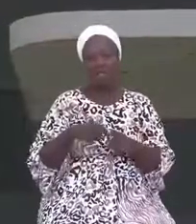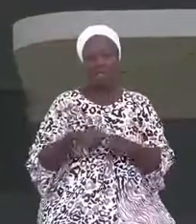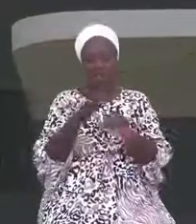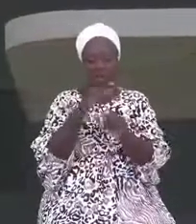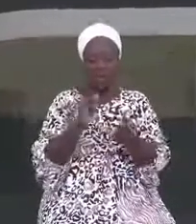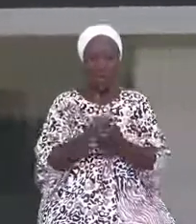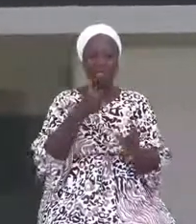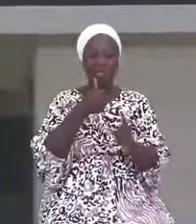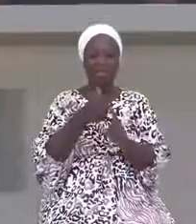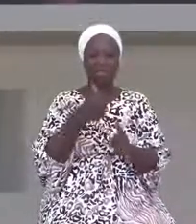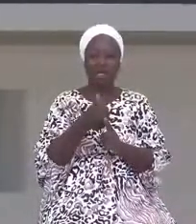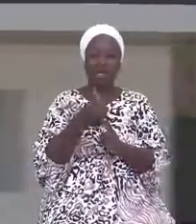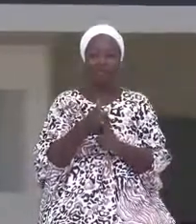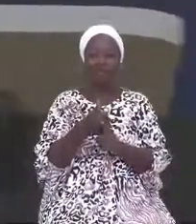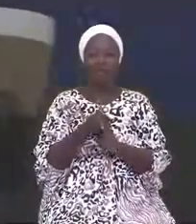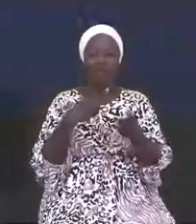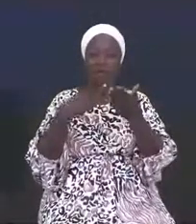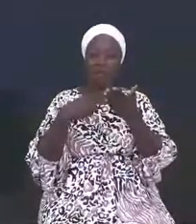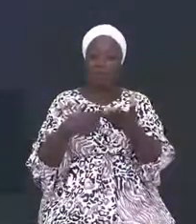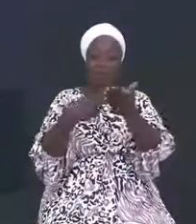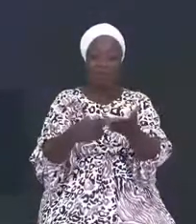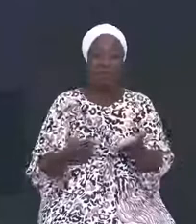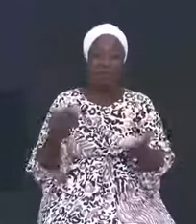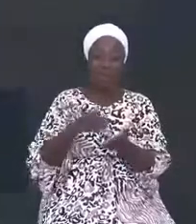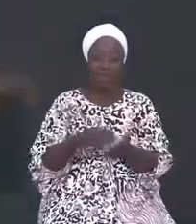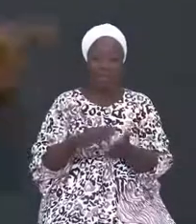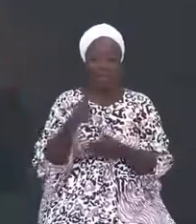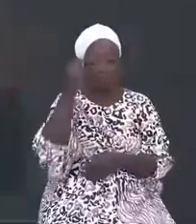l'auto-recommandation n'a pas pu marcher. Pense à toi-même.